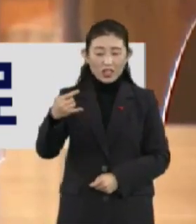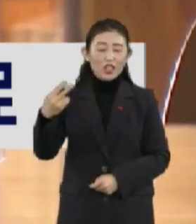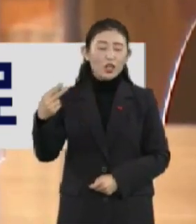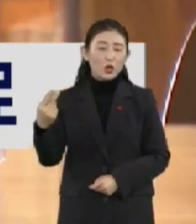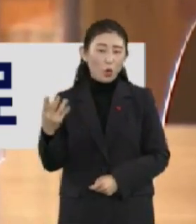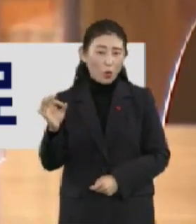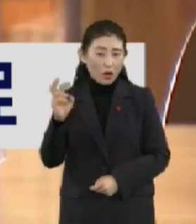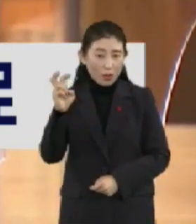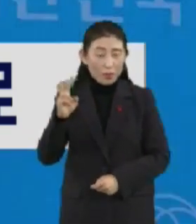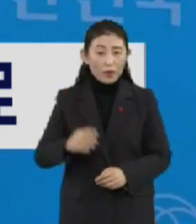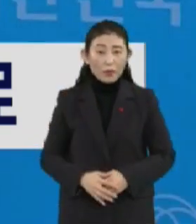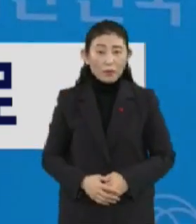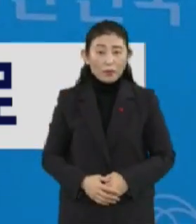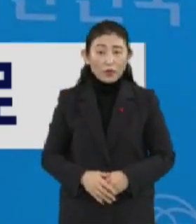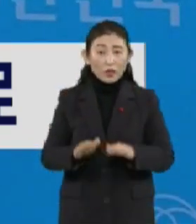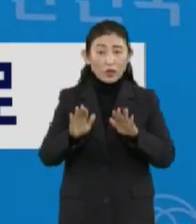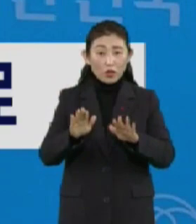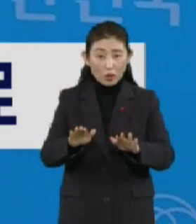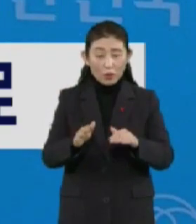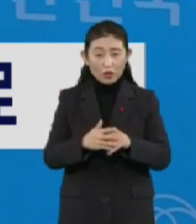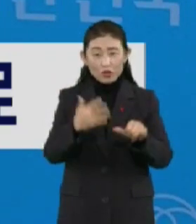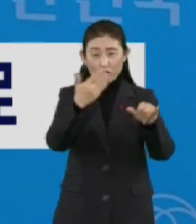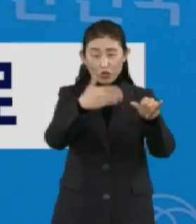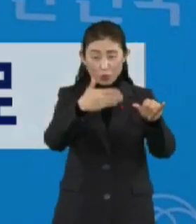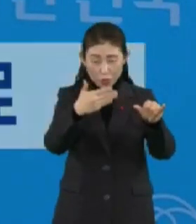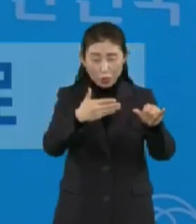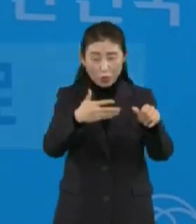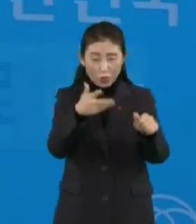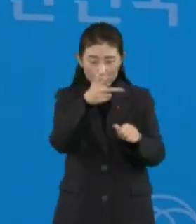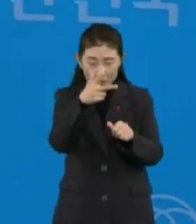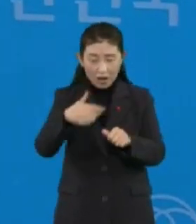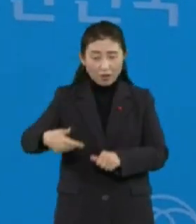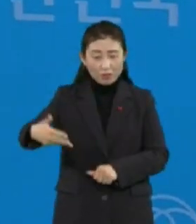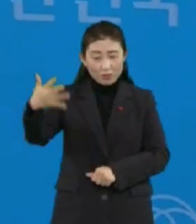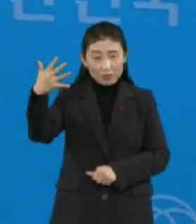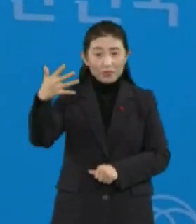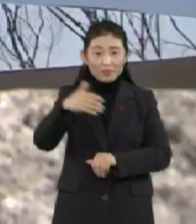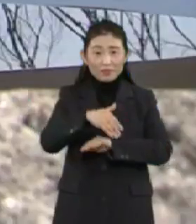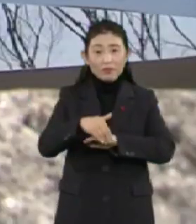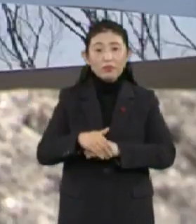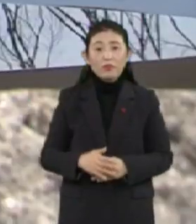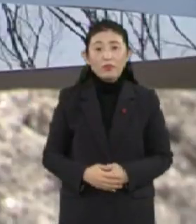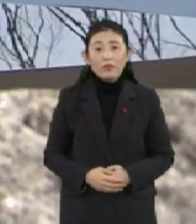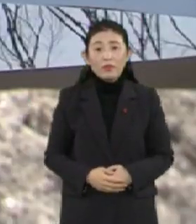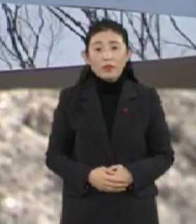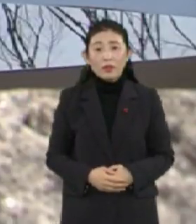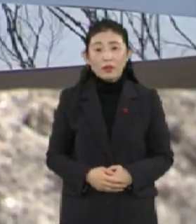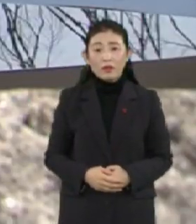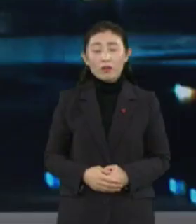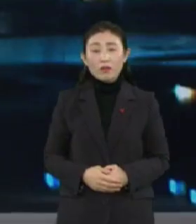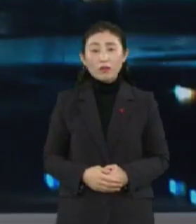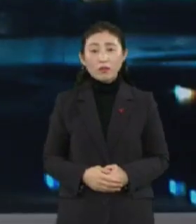예정입니다. 카이스트는 이번 행사를 유튜브 채널을 통해 실시간으로 중계하기로 했습니다.